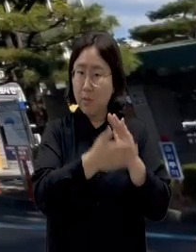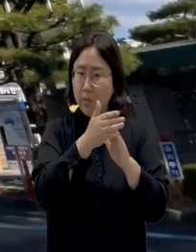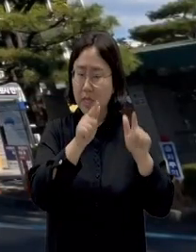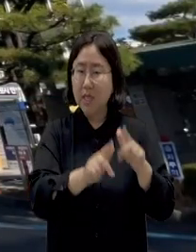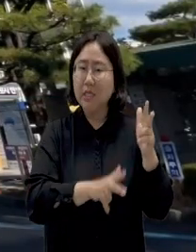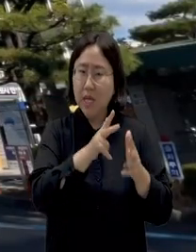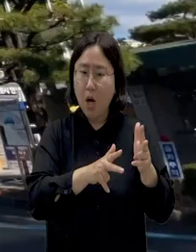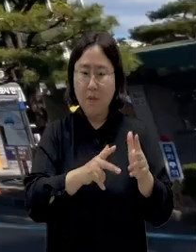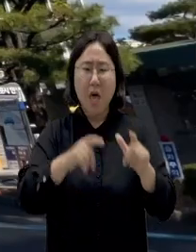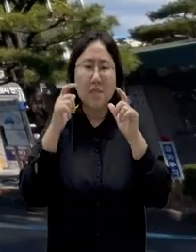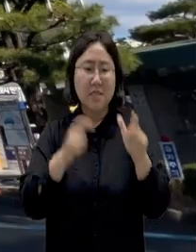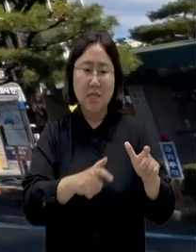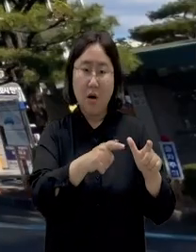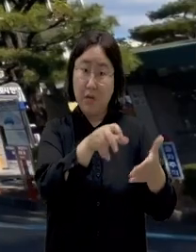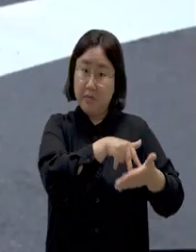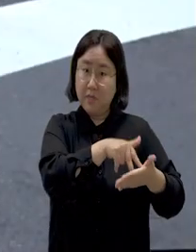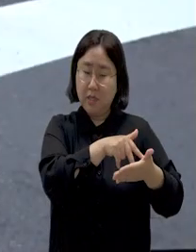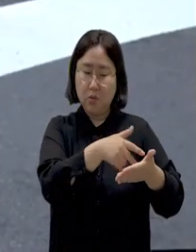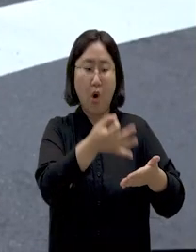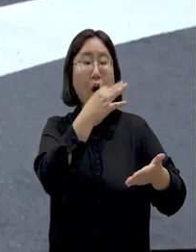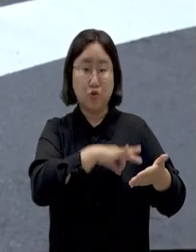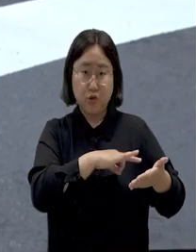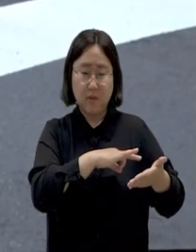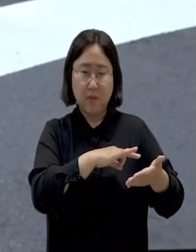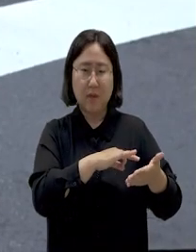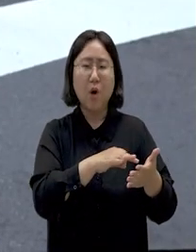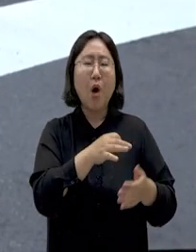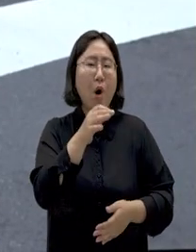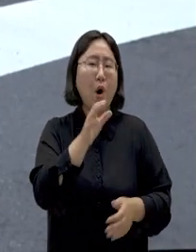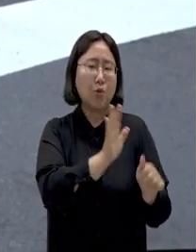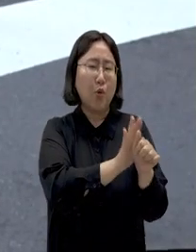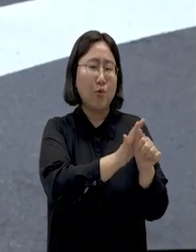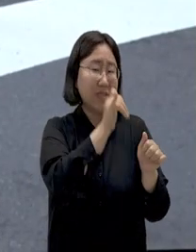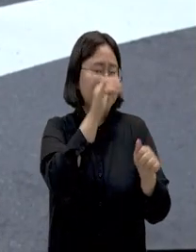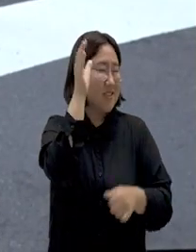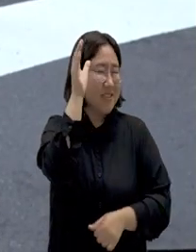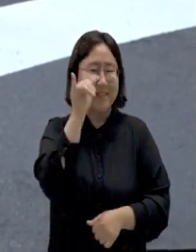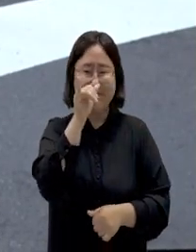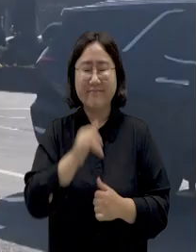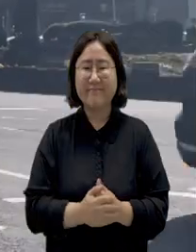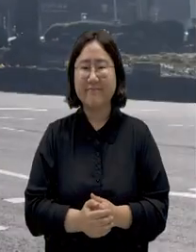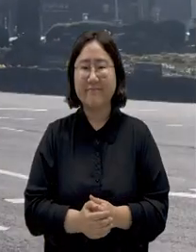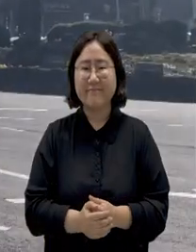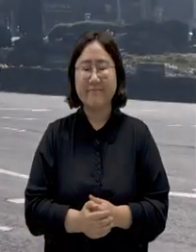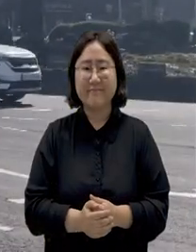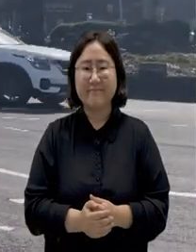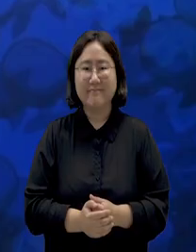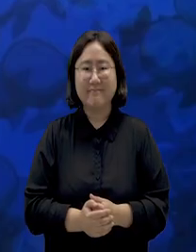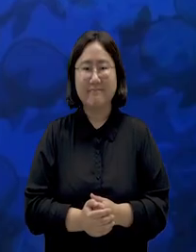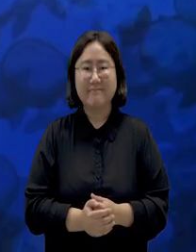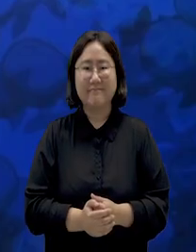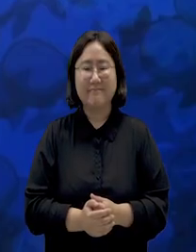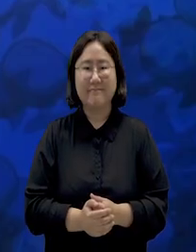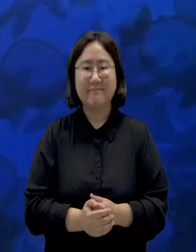서귀포시는 이 사업이 지역 농가에 안정적인 판로를 제공해 농가 소득에도 도움이 될 것으로 기대하고 있습니다.